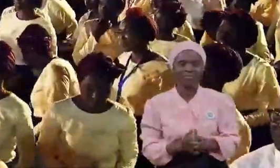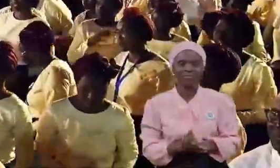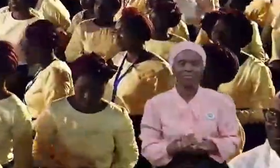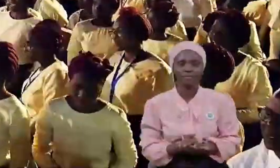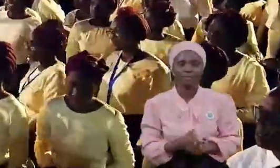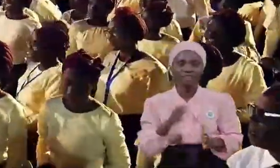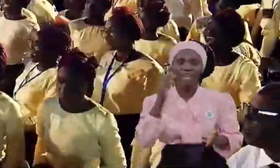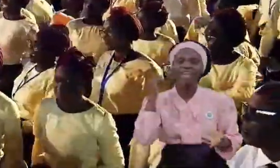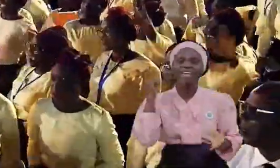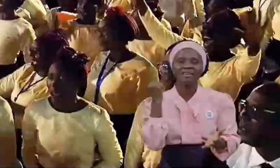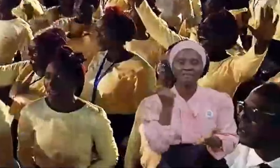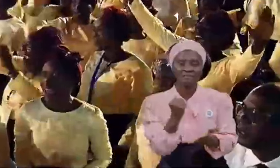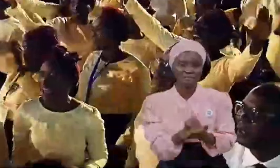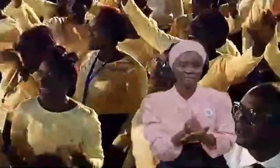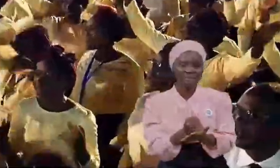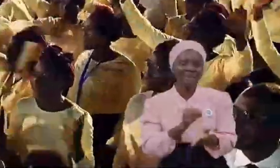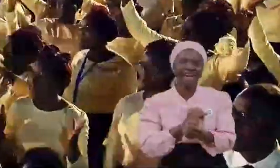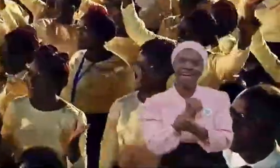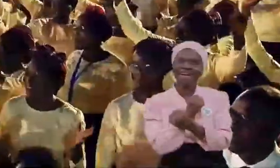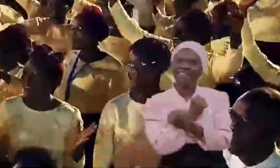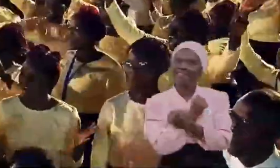Amen. J'aime l'amen des Nougou.